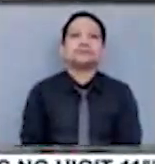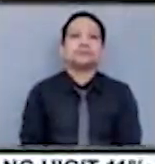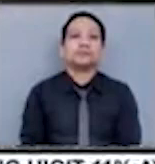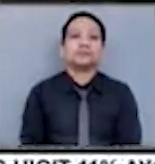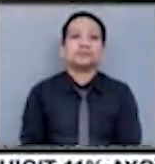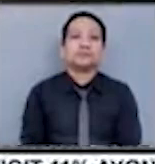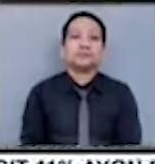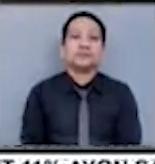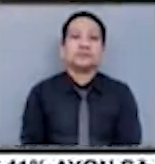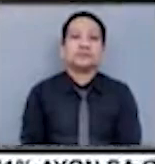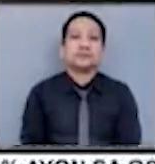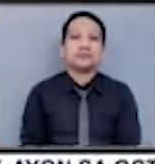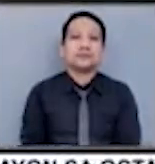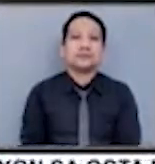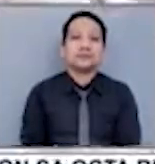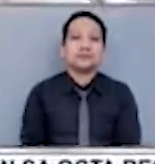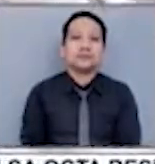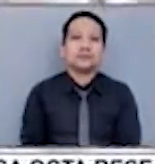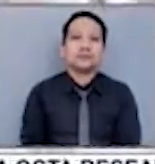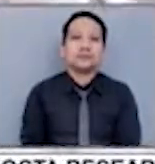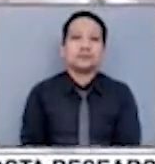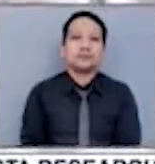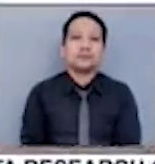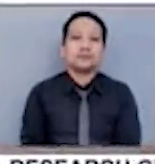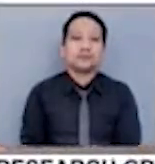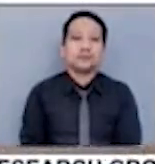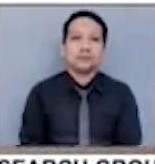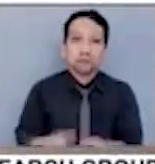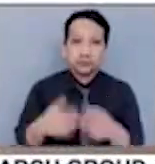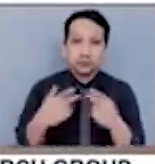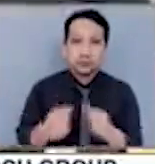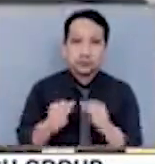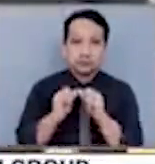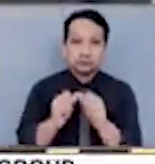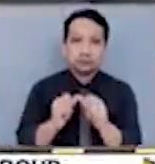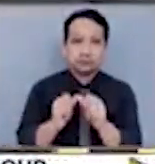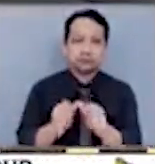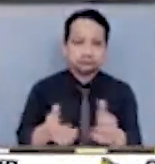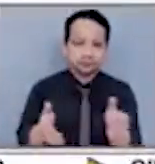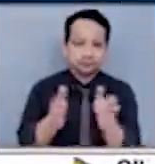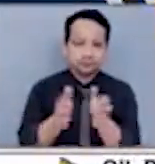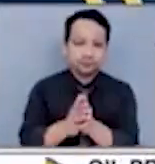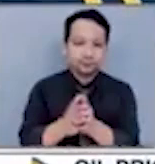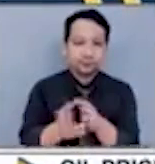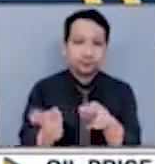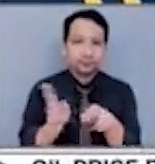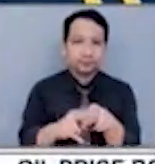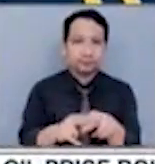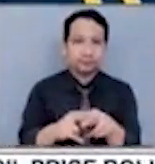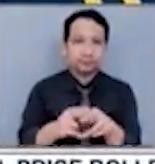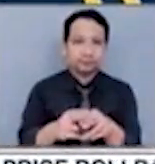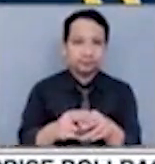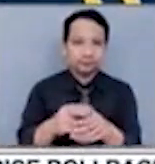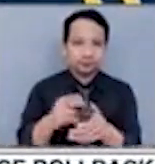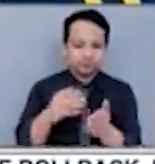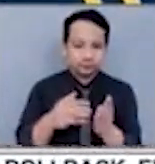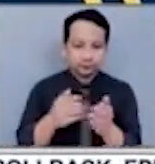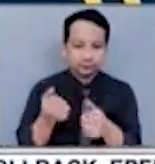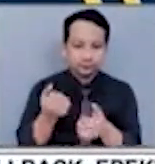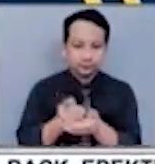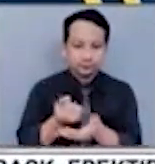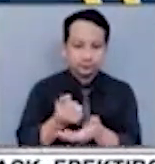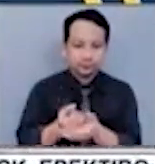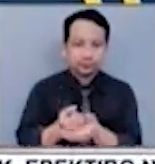Nakahanap ng kakampi ang mga healthcare worker na patuloy na humihirit ng dagdag sahod. Ayon kay Senator JV Ejercito